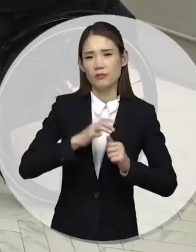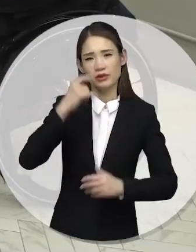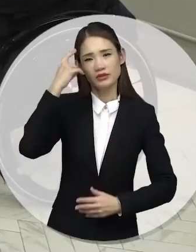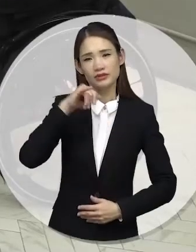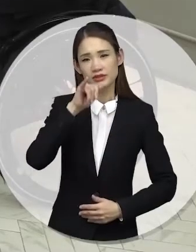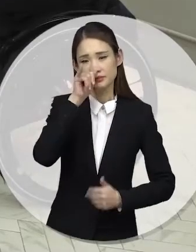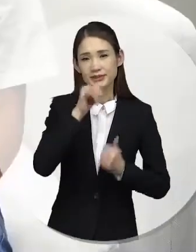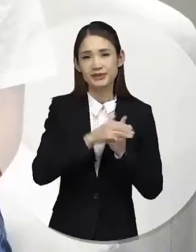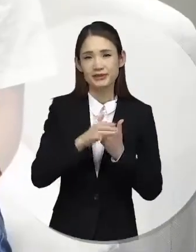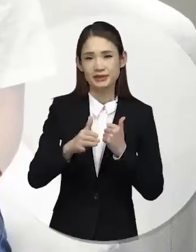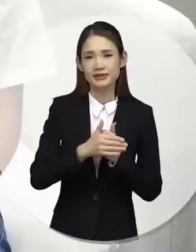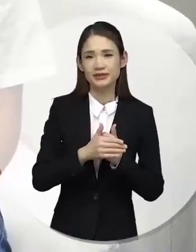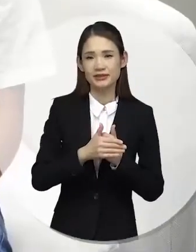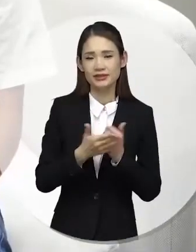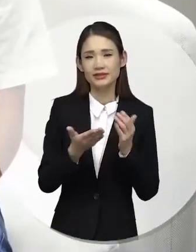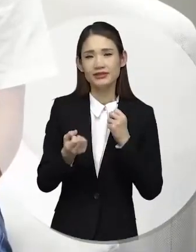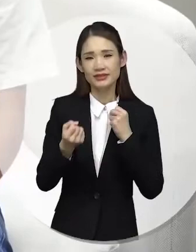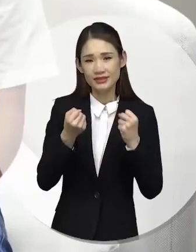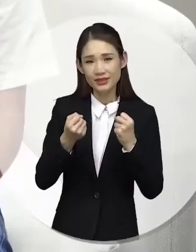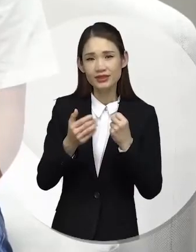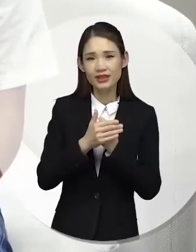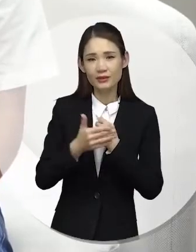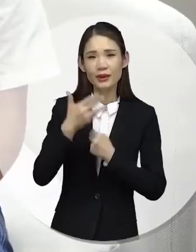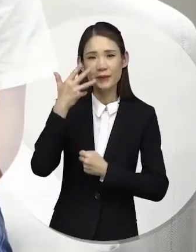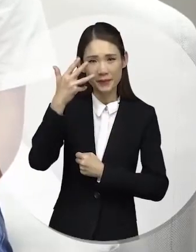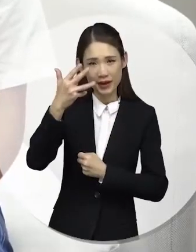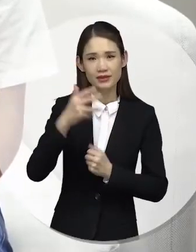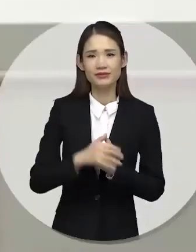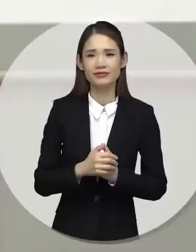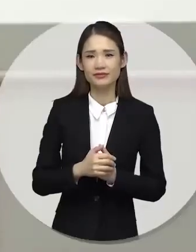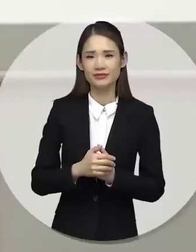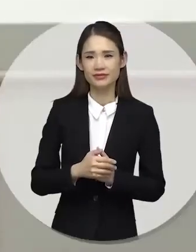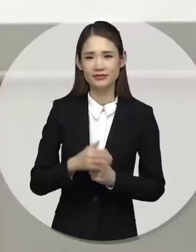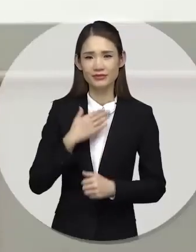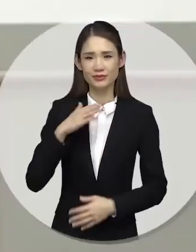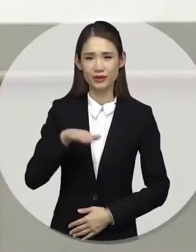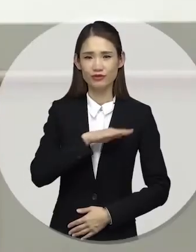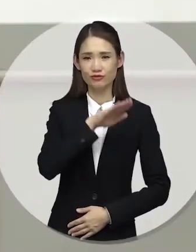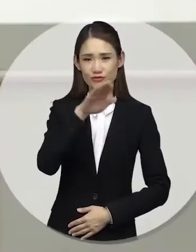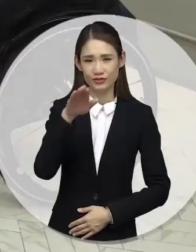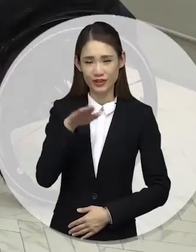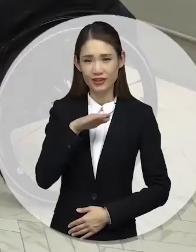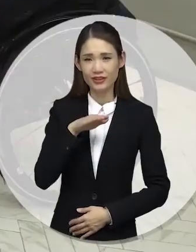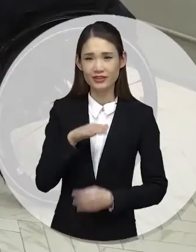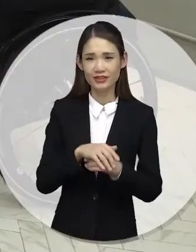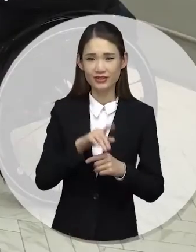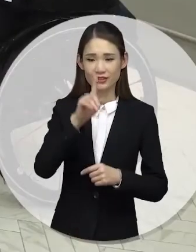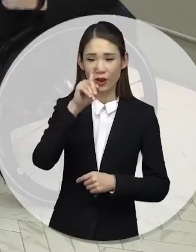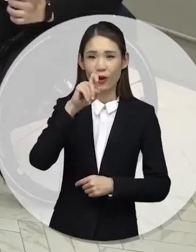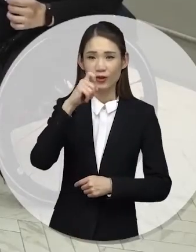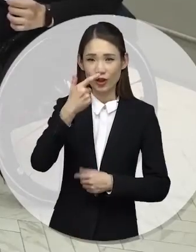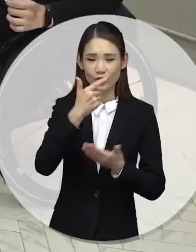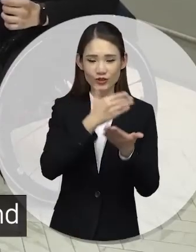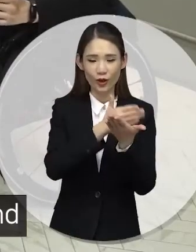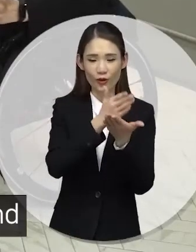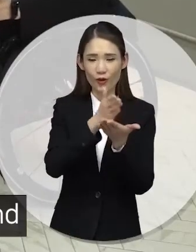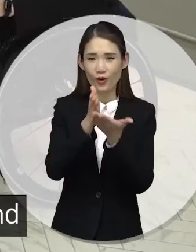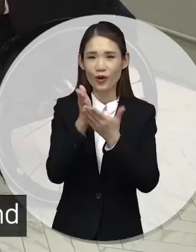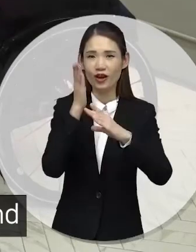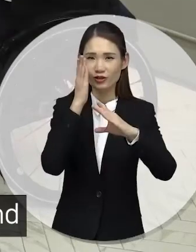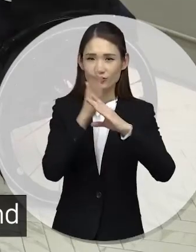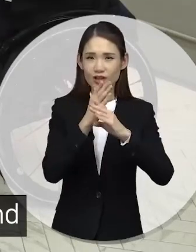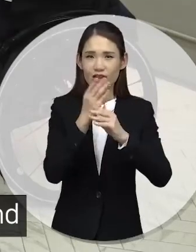것 같아가지고 그래도 8번 한번 가보도록 하겠습니다. 정말 우리가 16개 중에